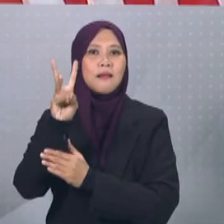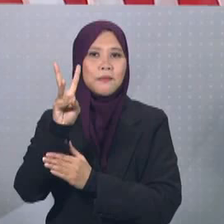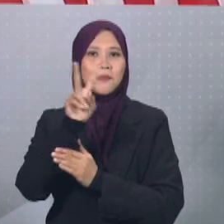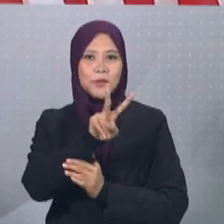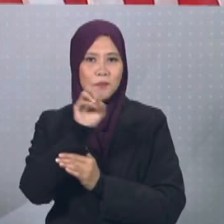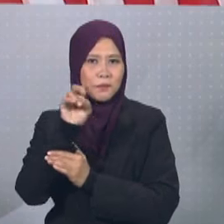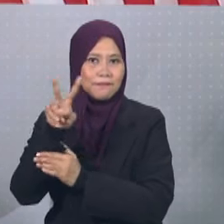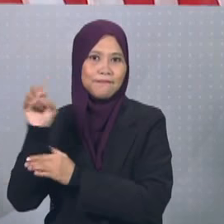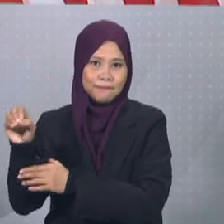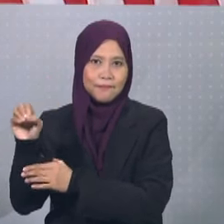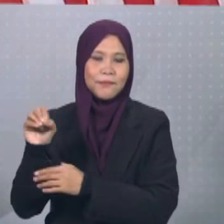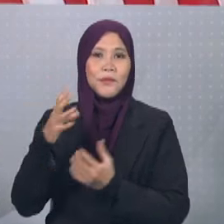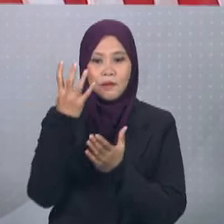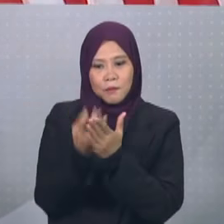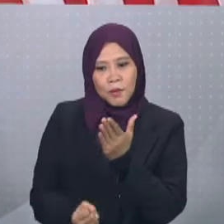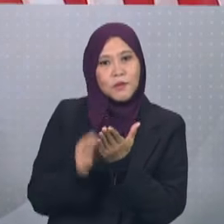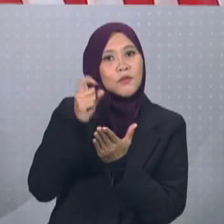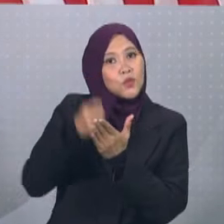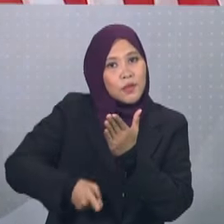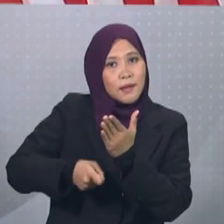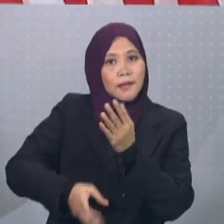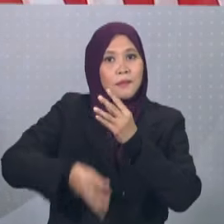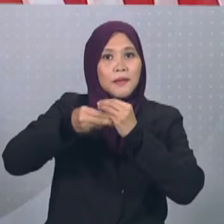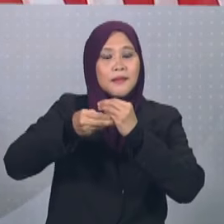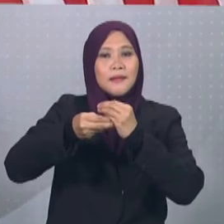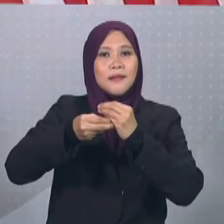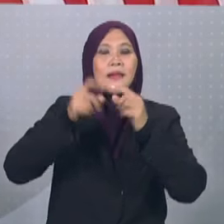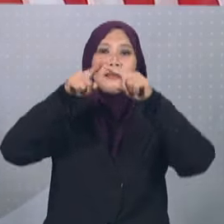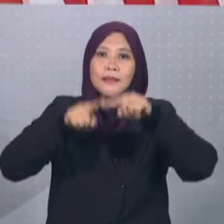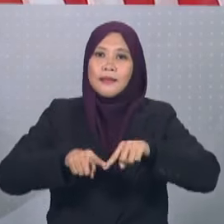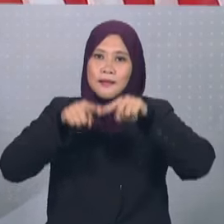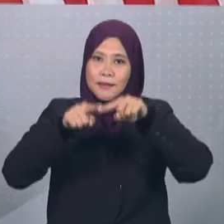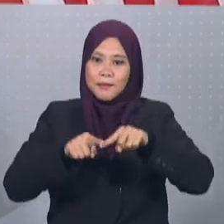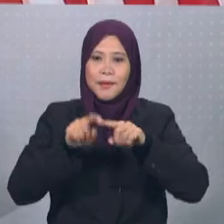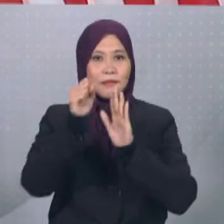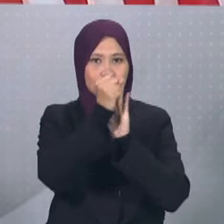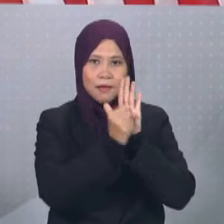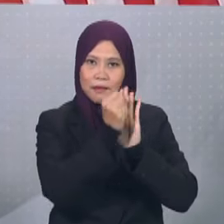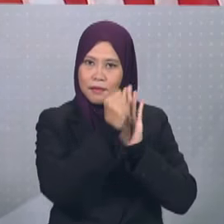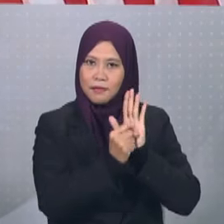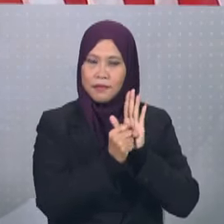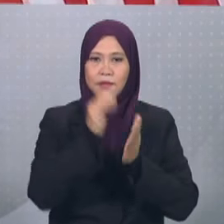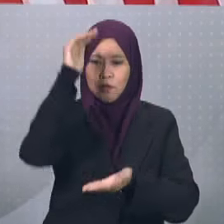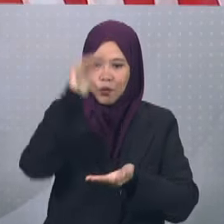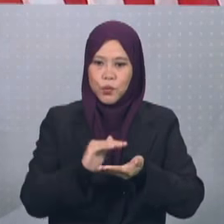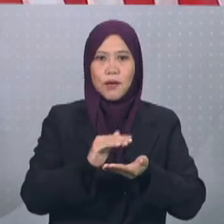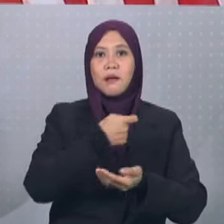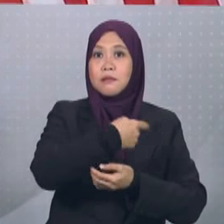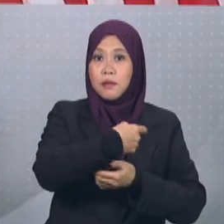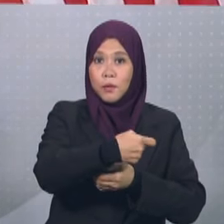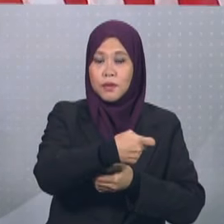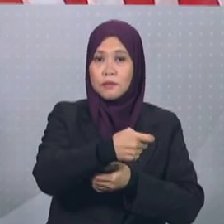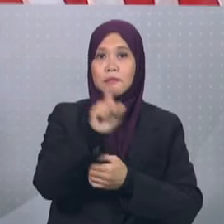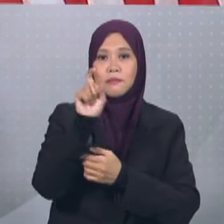2020. Potongan cukai tambahan ini diberikan tertakluk kepada syarat pengurangan sewa